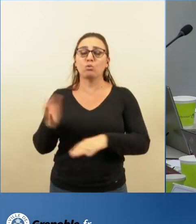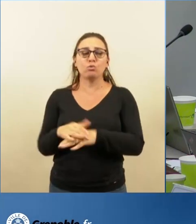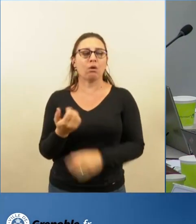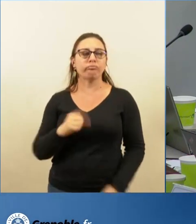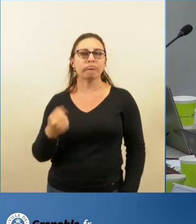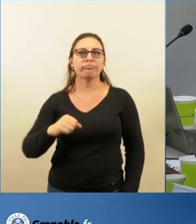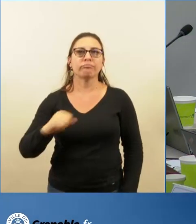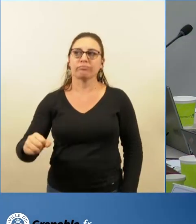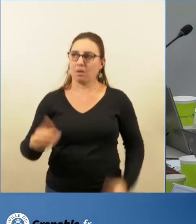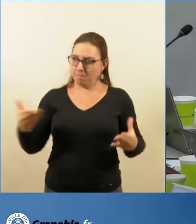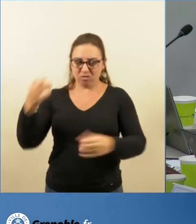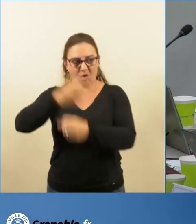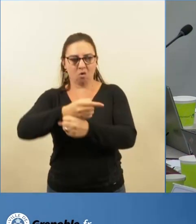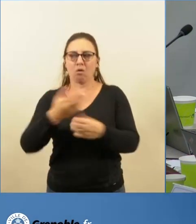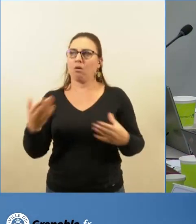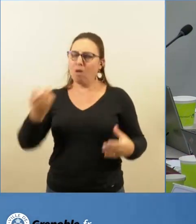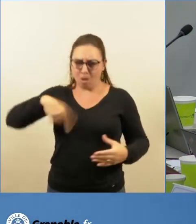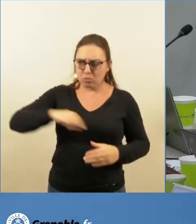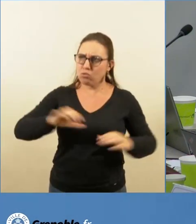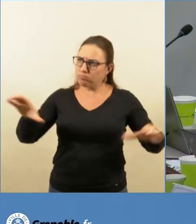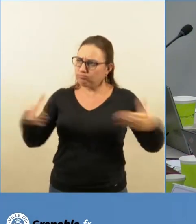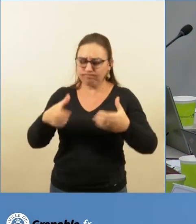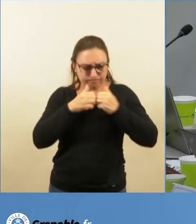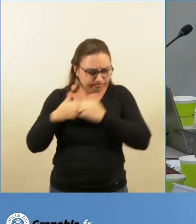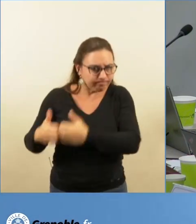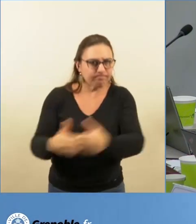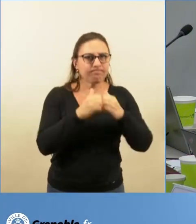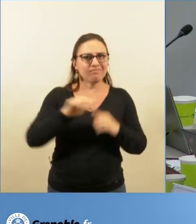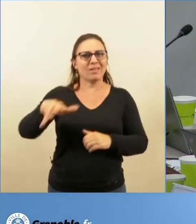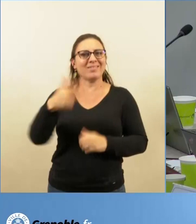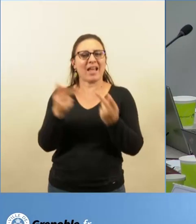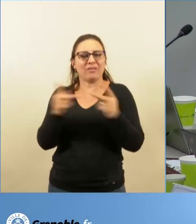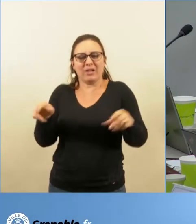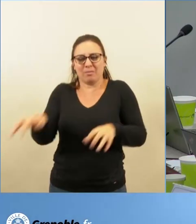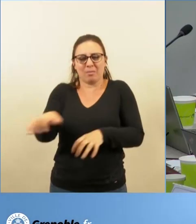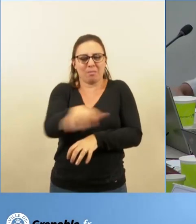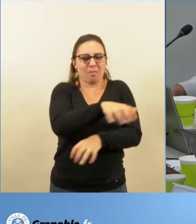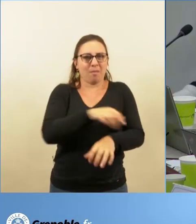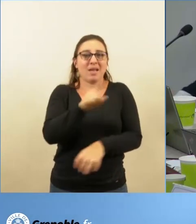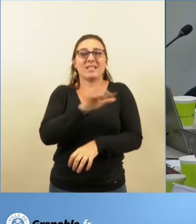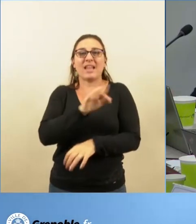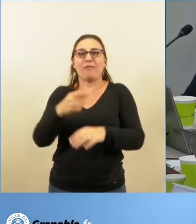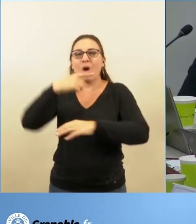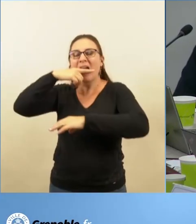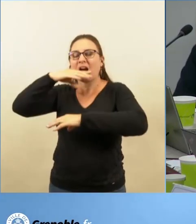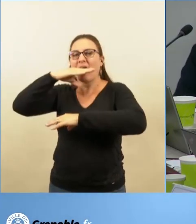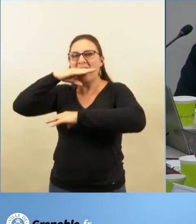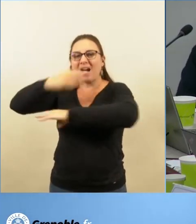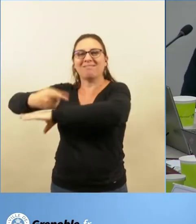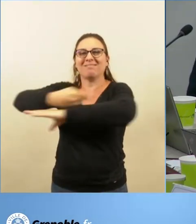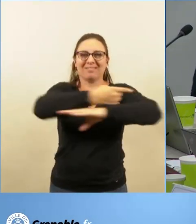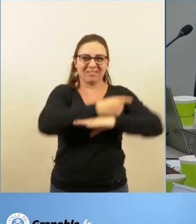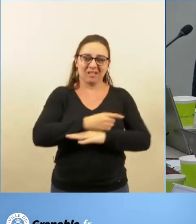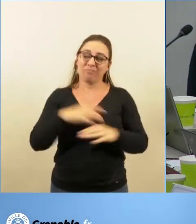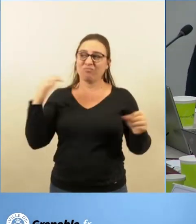nous nous agissons collectivement avec l'ensemble des 13 communes du territoire concernés par les éléphants dommage que vous